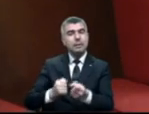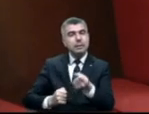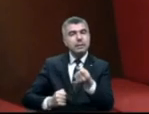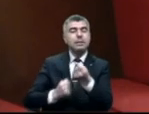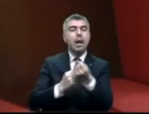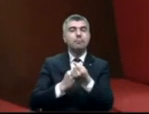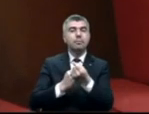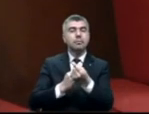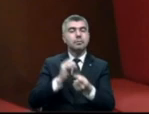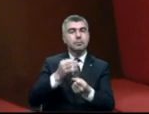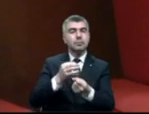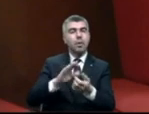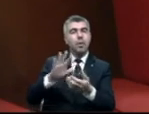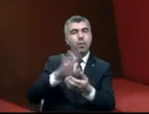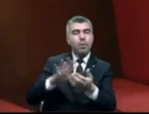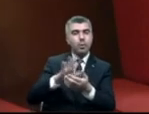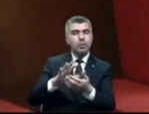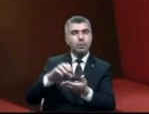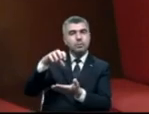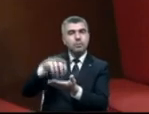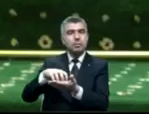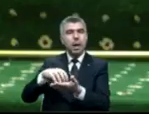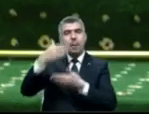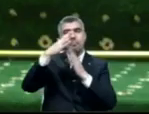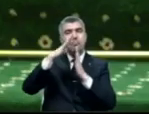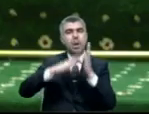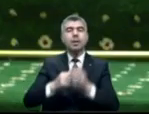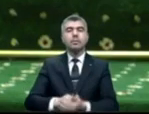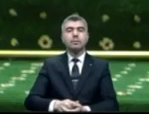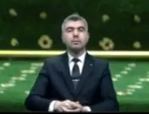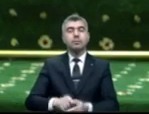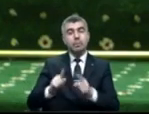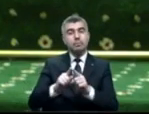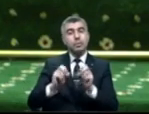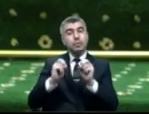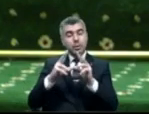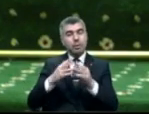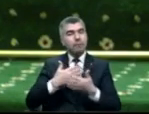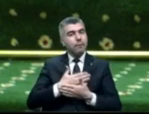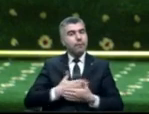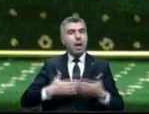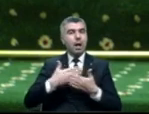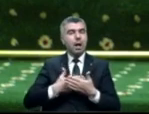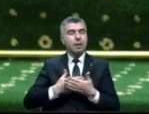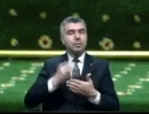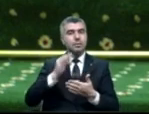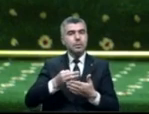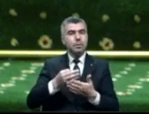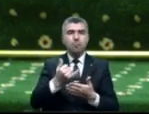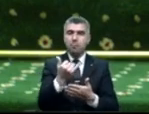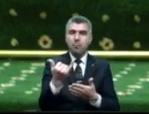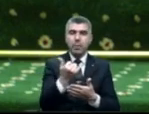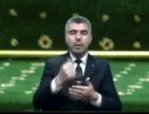كبير وكبير جدا لبلدهم المغرب. هذا شيء يثلج الصدر ونفتخر